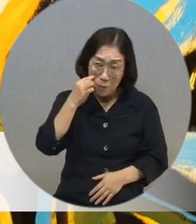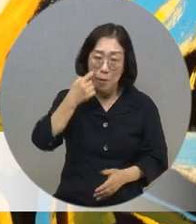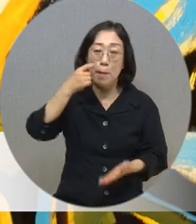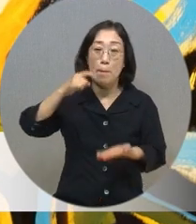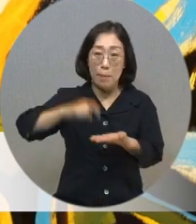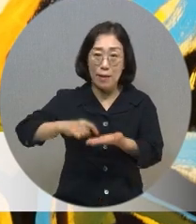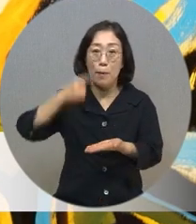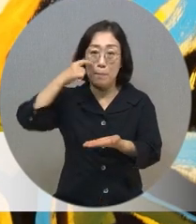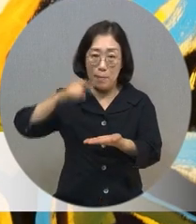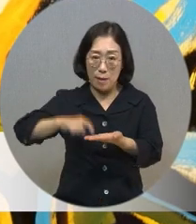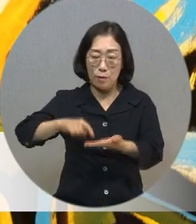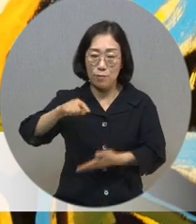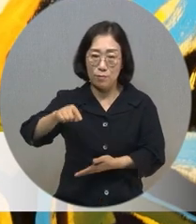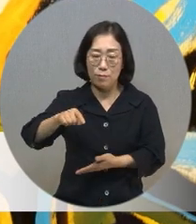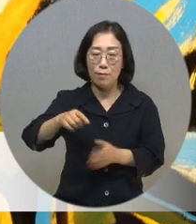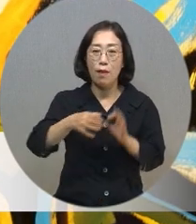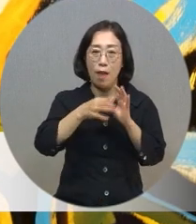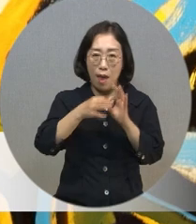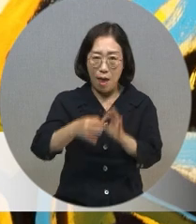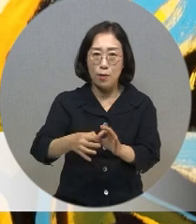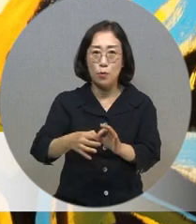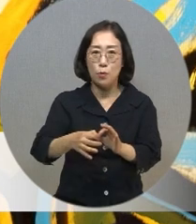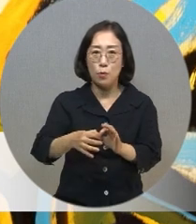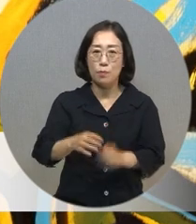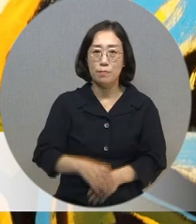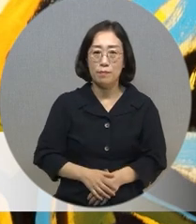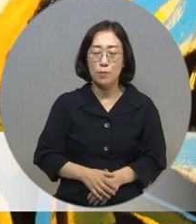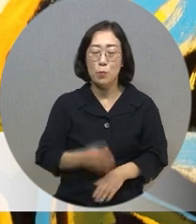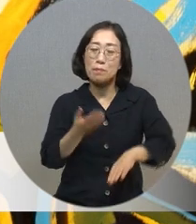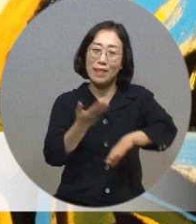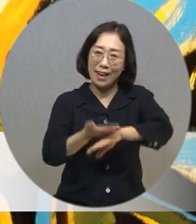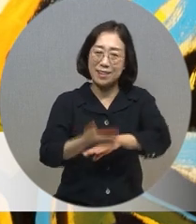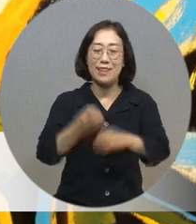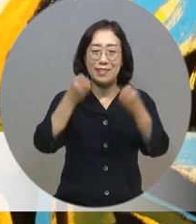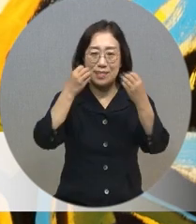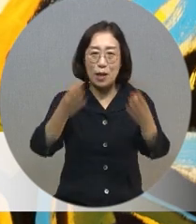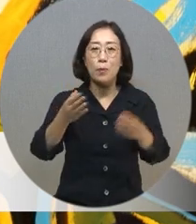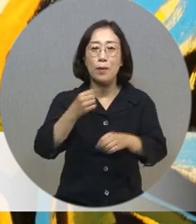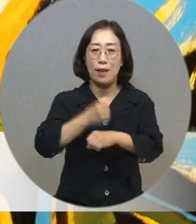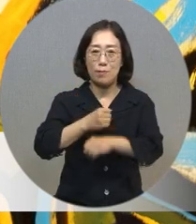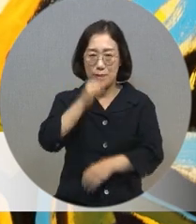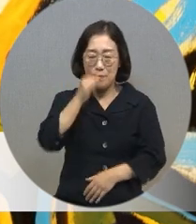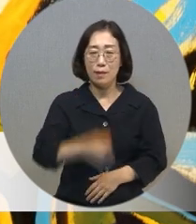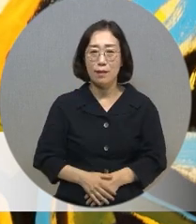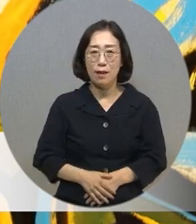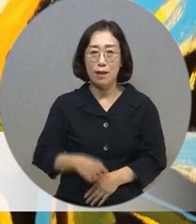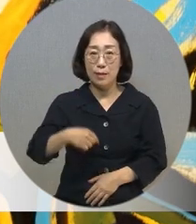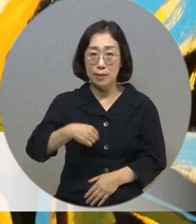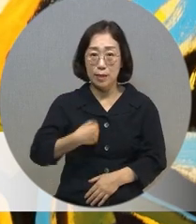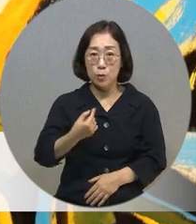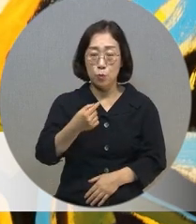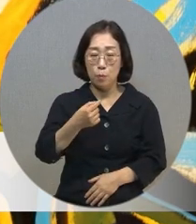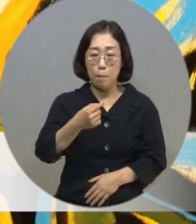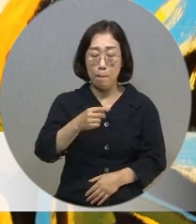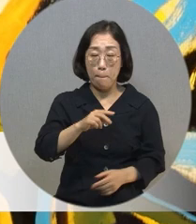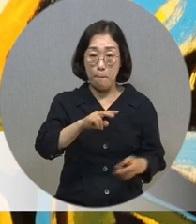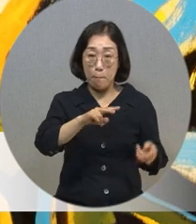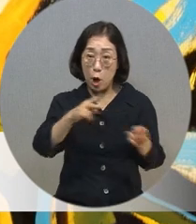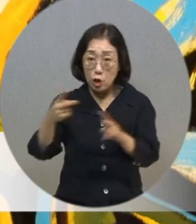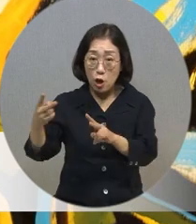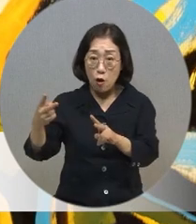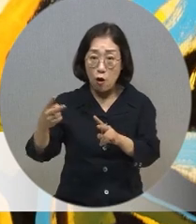때문에요 그렇게 작업을 현재에 와서 좀 다르게 이렇게 변형이 되었는데요 이렇게 자기 변 라는 주제로